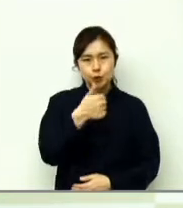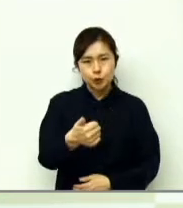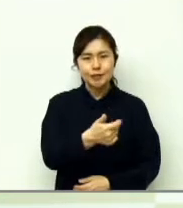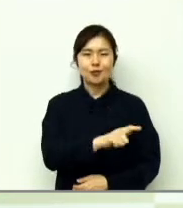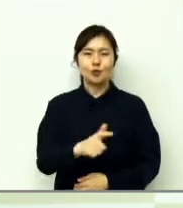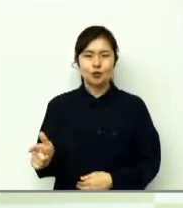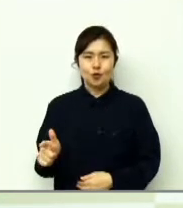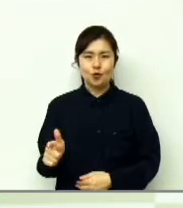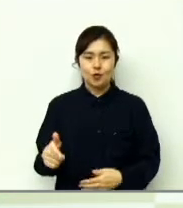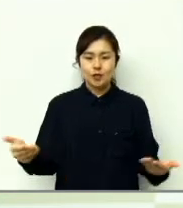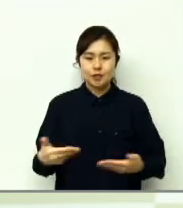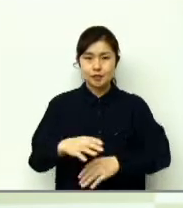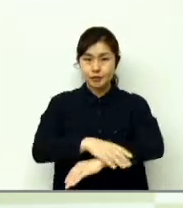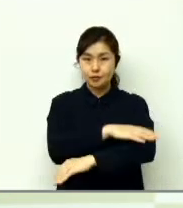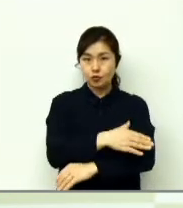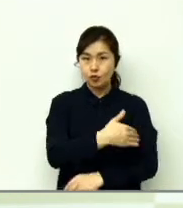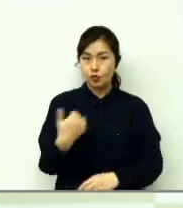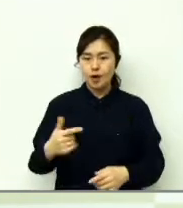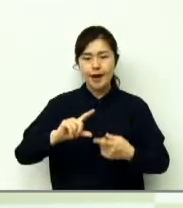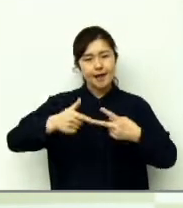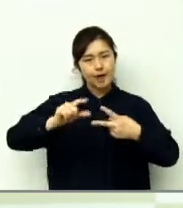151ページ見ると、